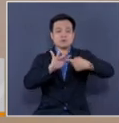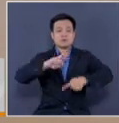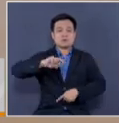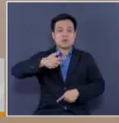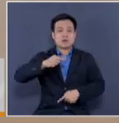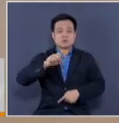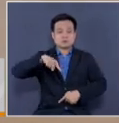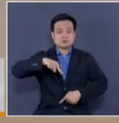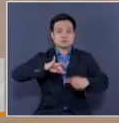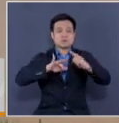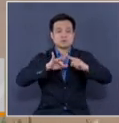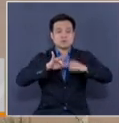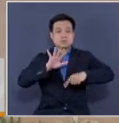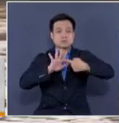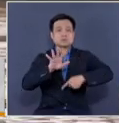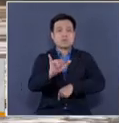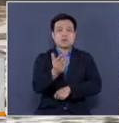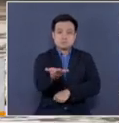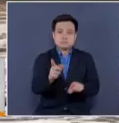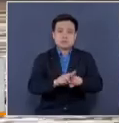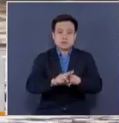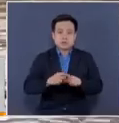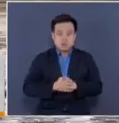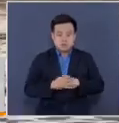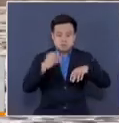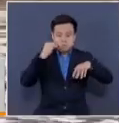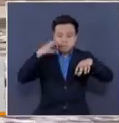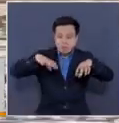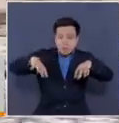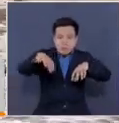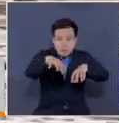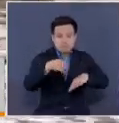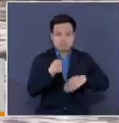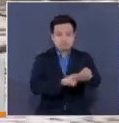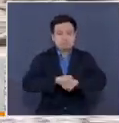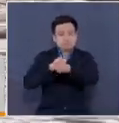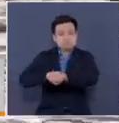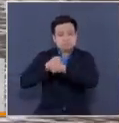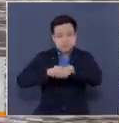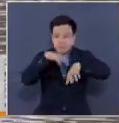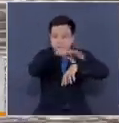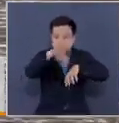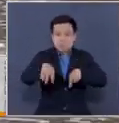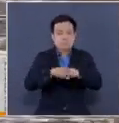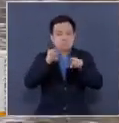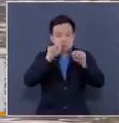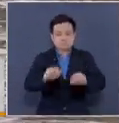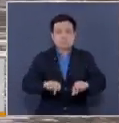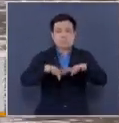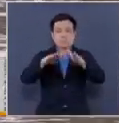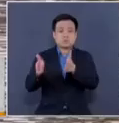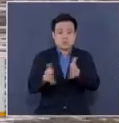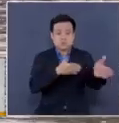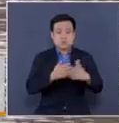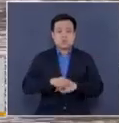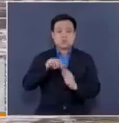พังน้ำไหลบ่าท่วมบ้านประชาชนรวมถึงพื้นที่การเกษตรค่ะขยับไปใกล้ๆอำเภอศรีสำโรงเนี่ย